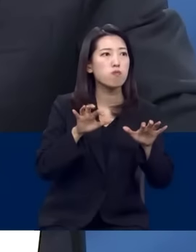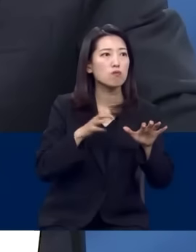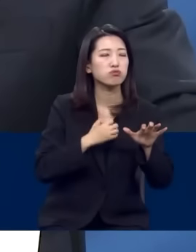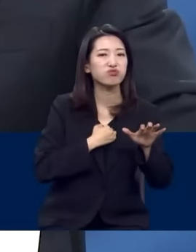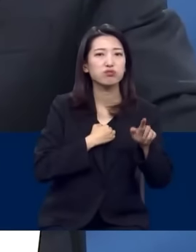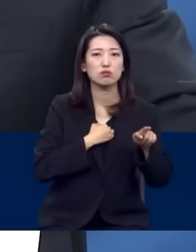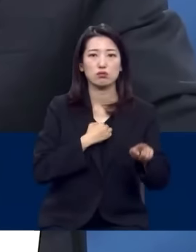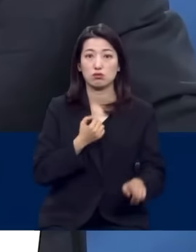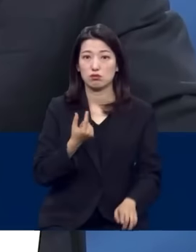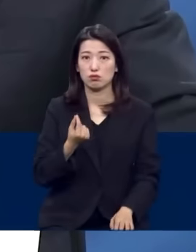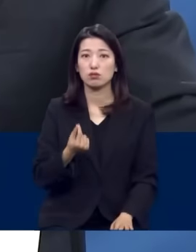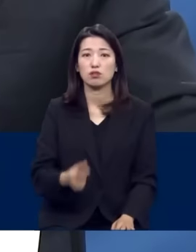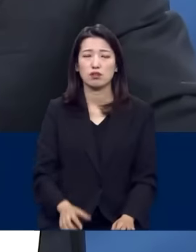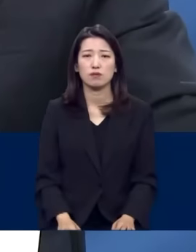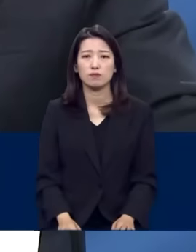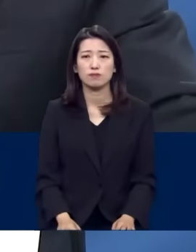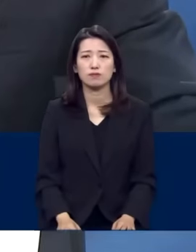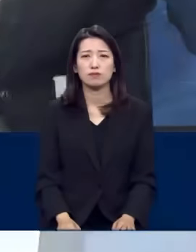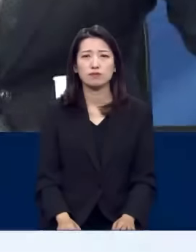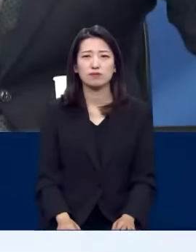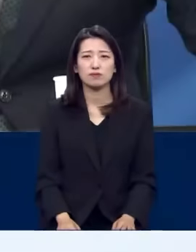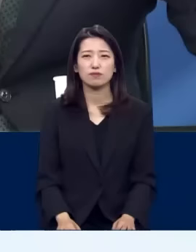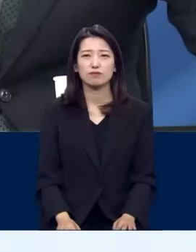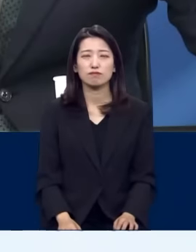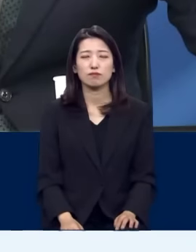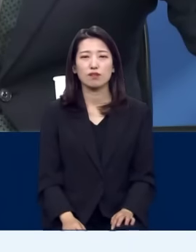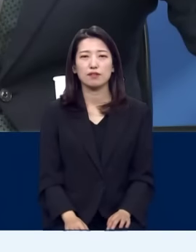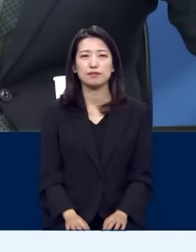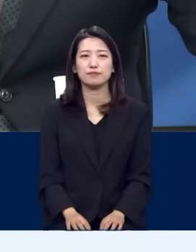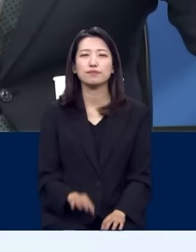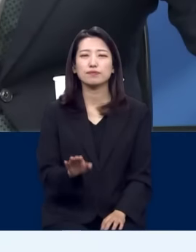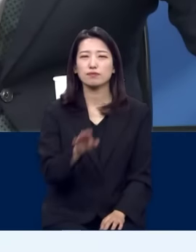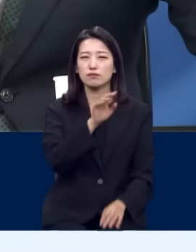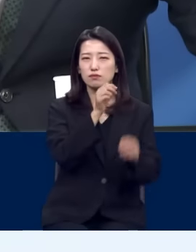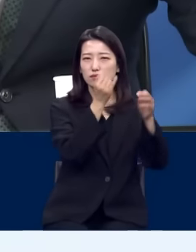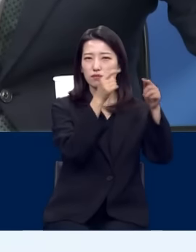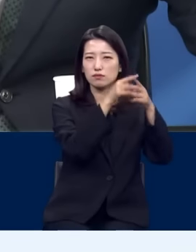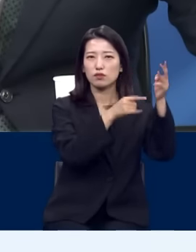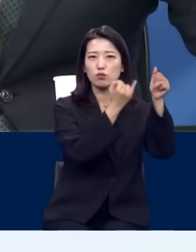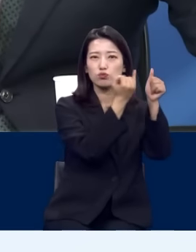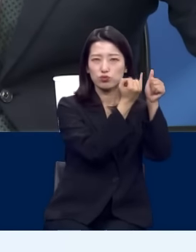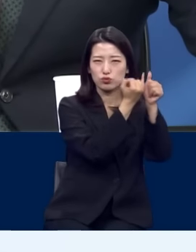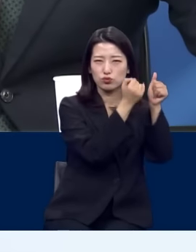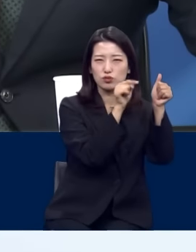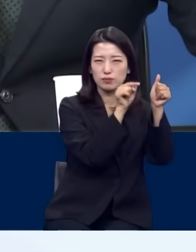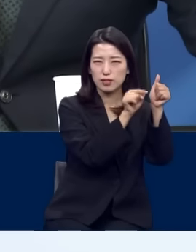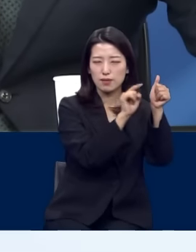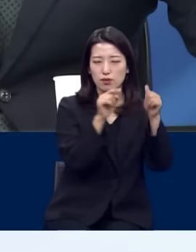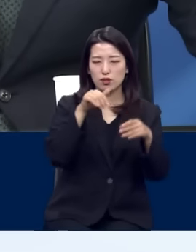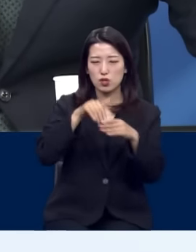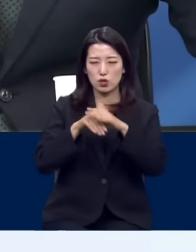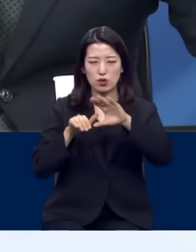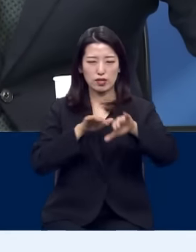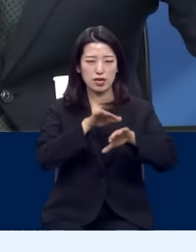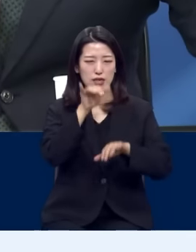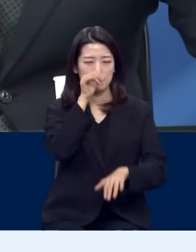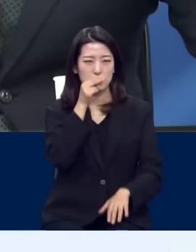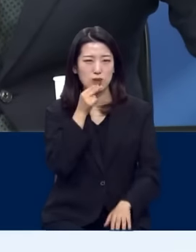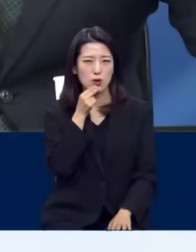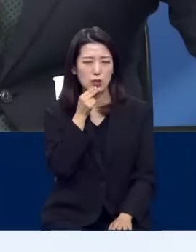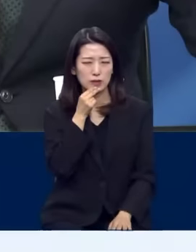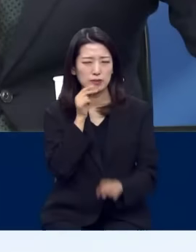많은 인물이 등장하고 있는데 지금 사실 대통령 부부가 어떤 형태든 개입된게 아니라는 생각들 많이 하고 있을 것 같아요 많은 우리 국민들이